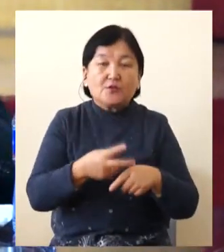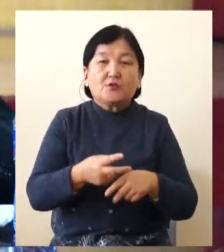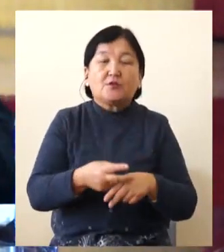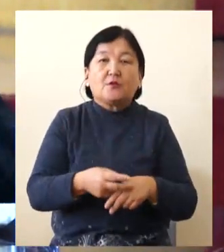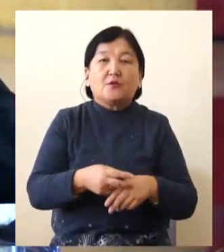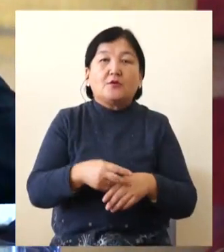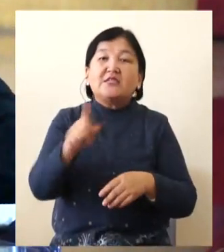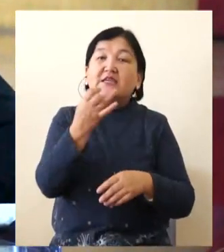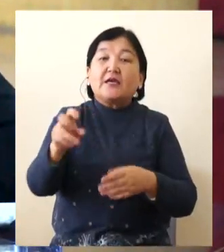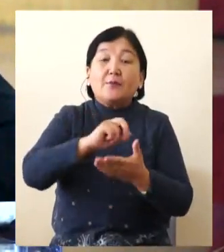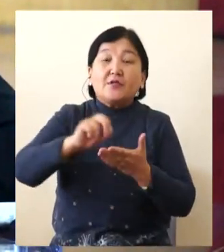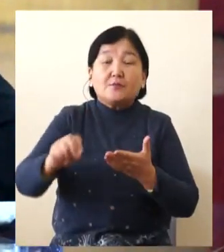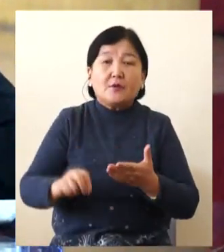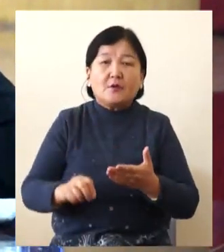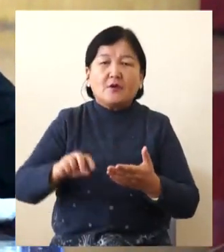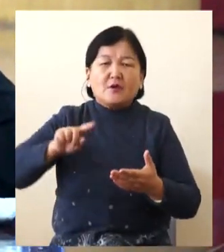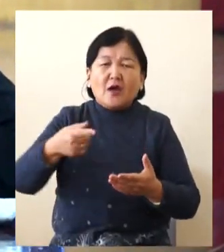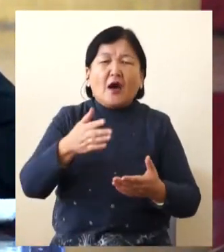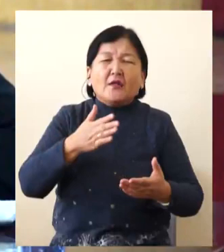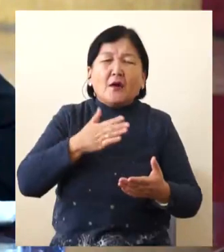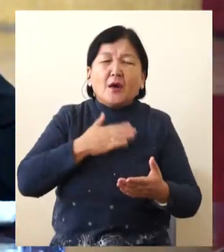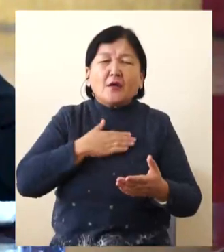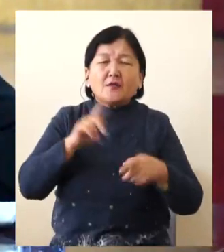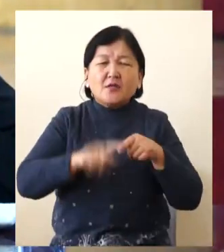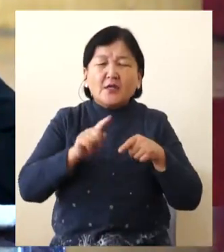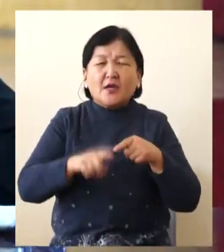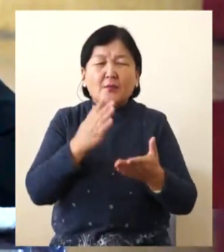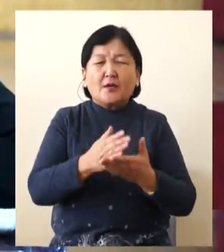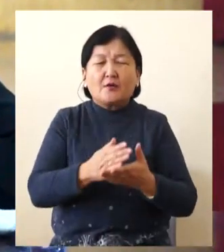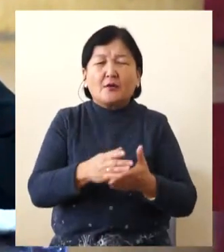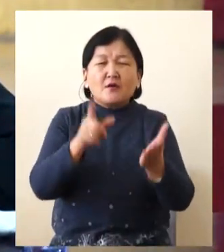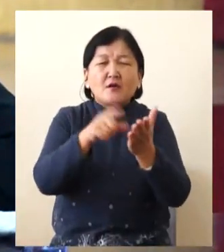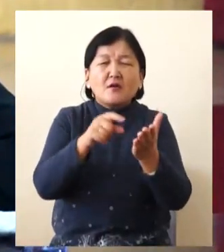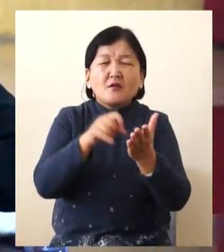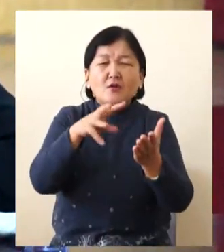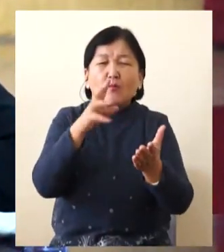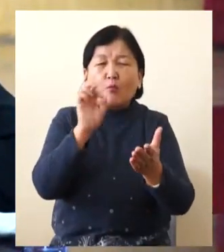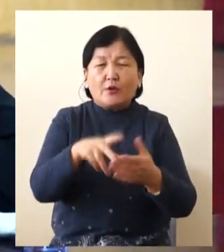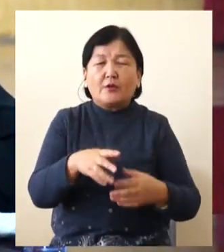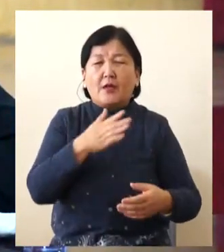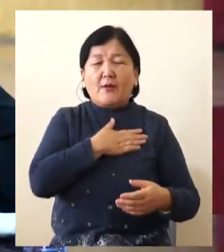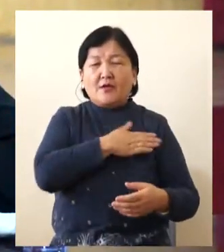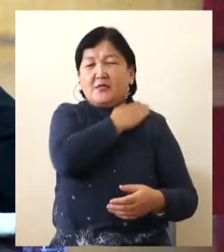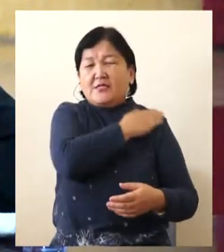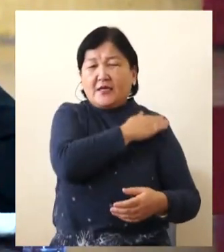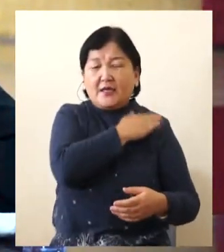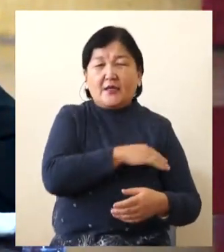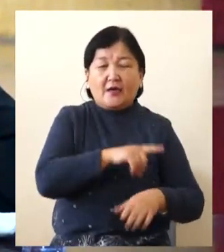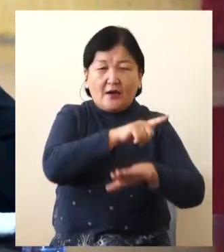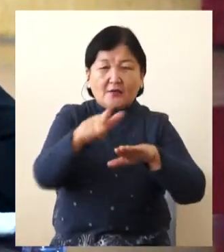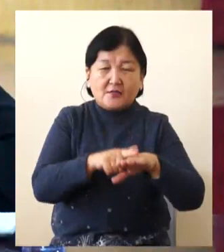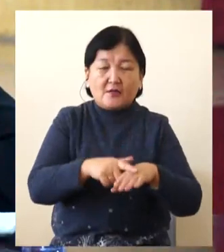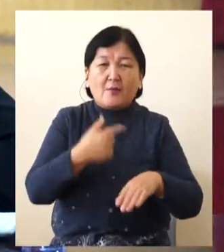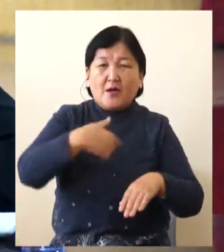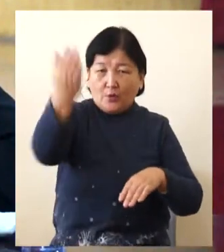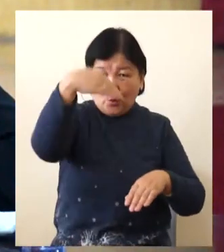хуулиар. Гүйе. Та бүхэн ч одоо яахаар ингээд намайг шалгаад байгаа. Тим хэрэгтэй юм бол сэргийлэх цагдаагийн газар байгаа.